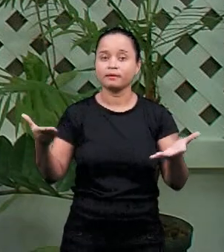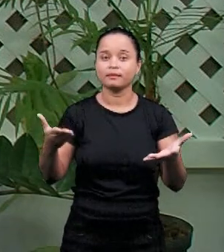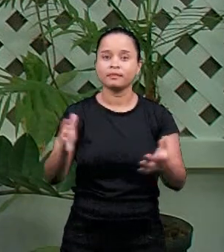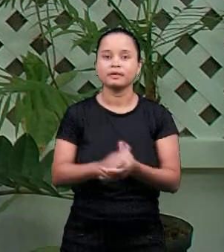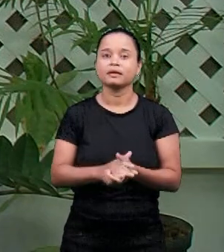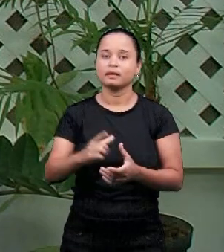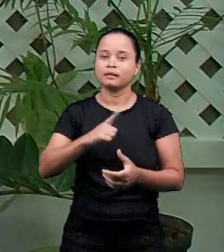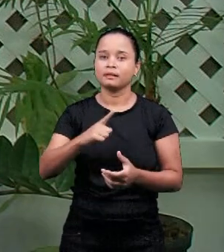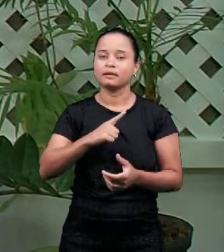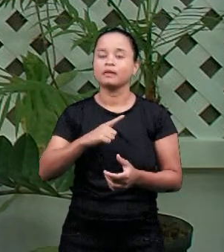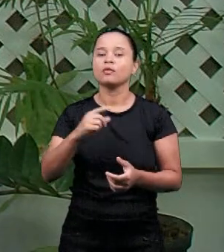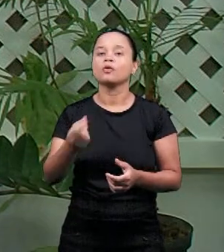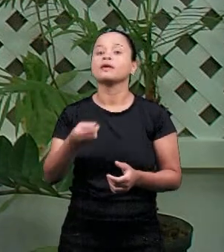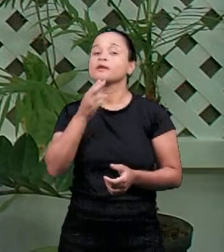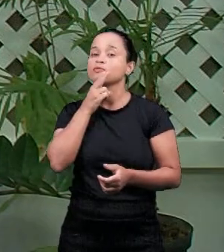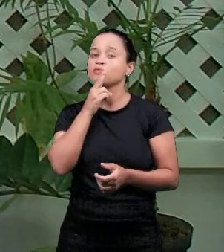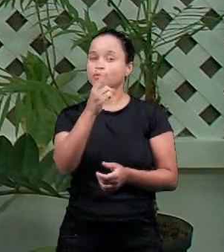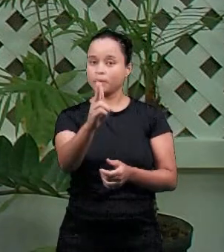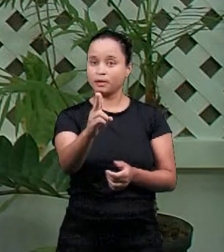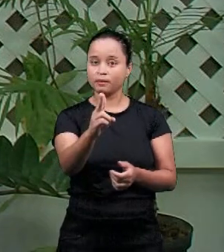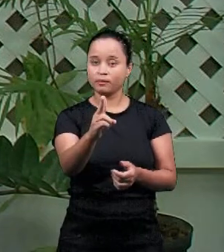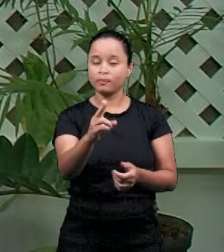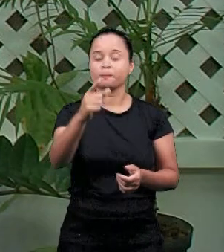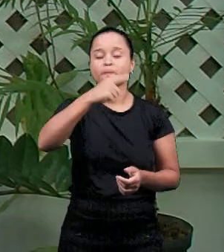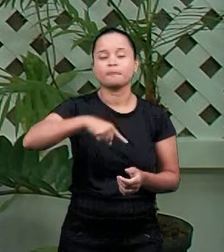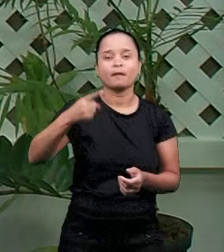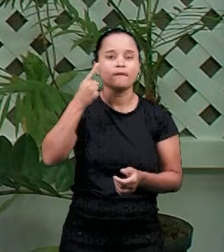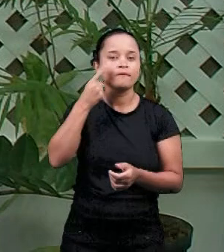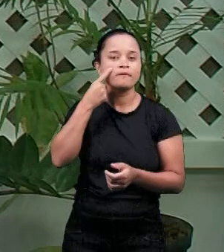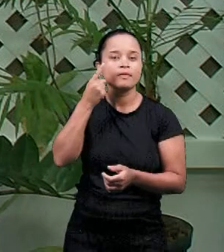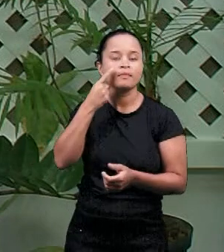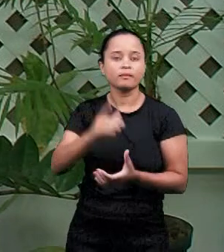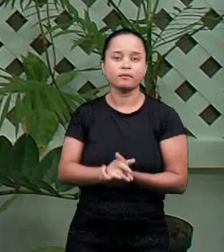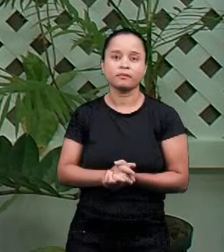l'hébreu, nous allons voir que l'apostate,